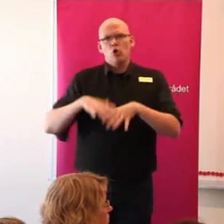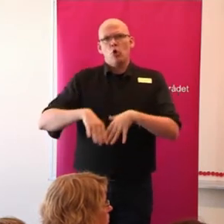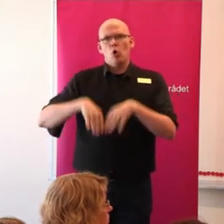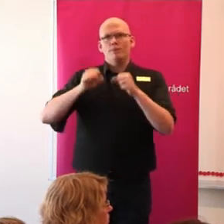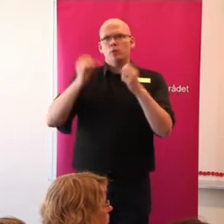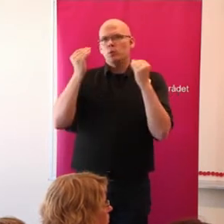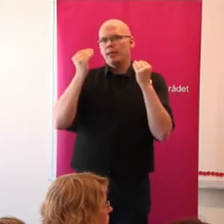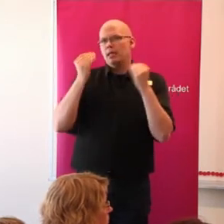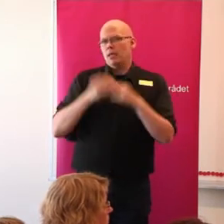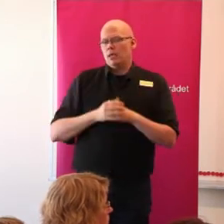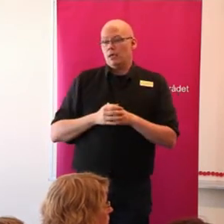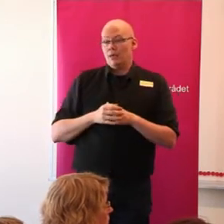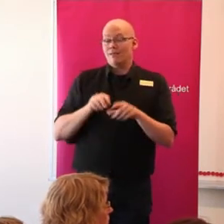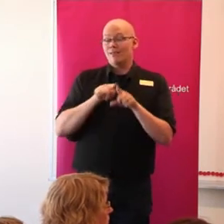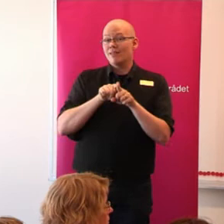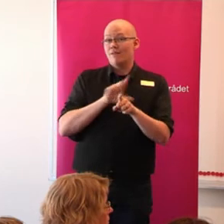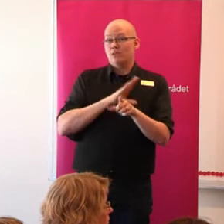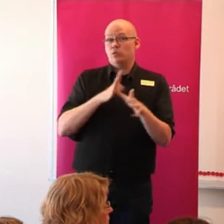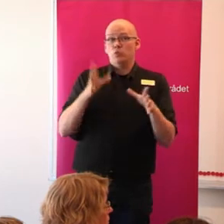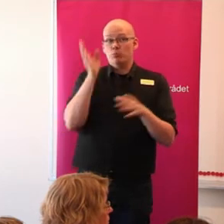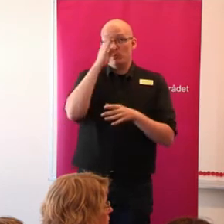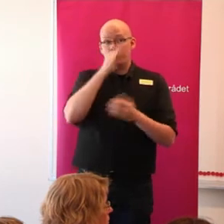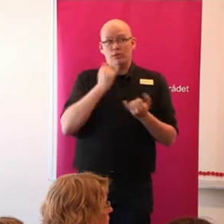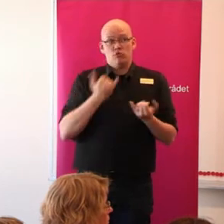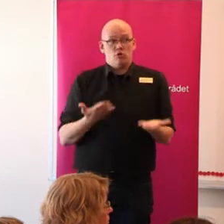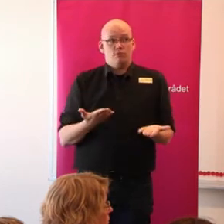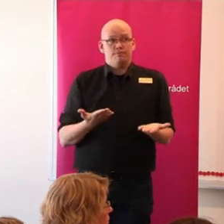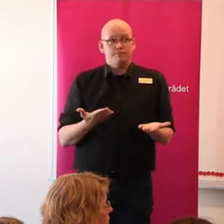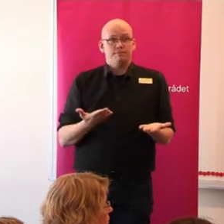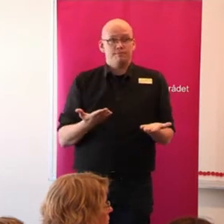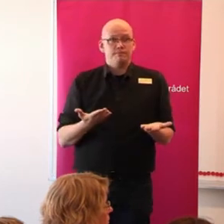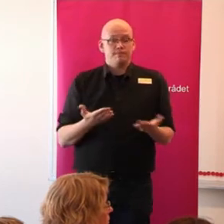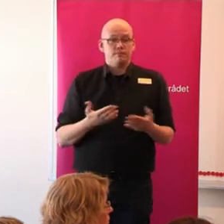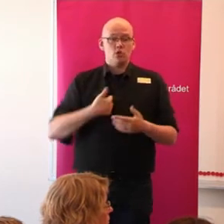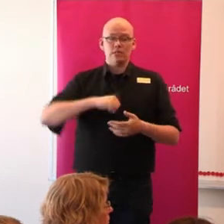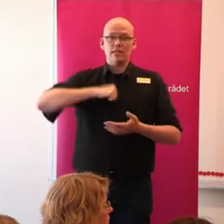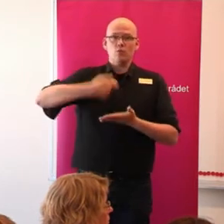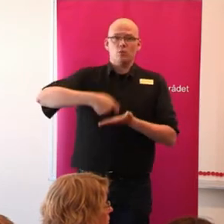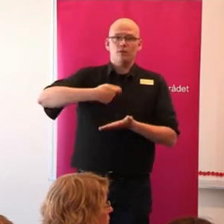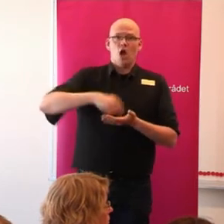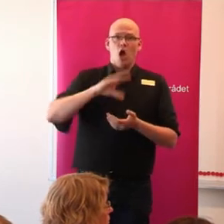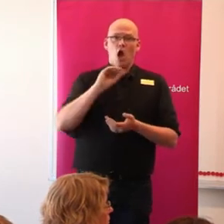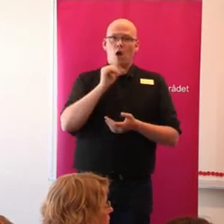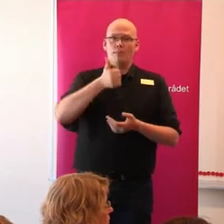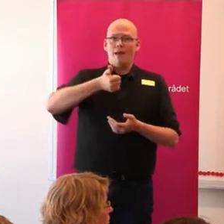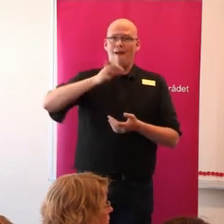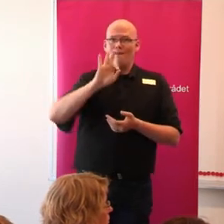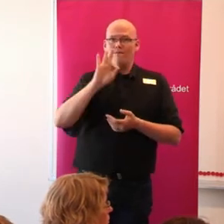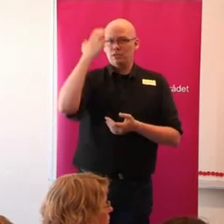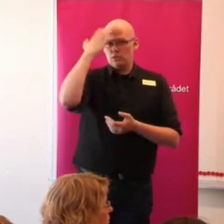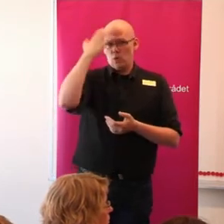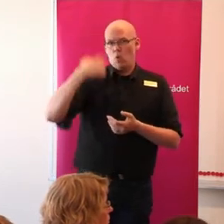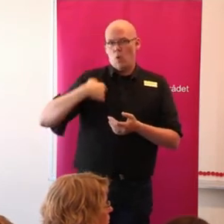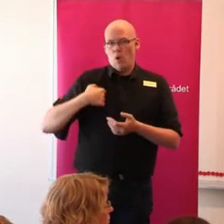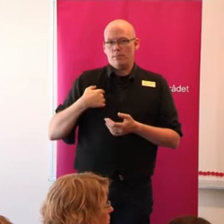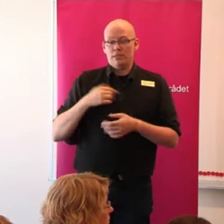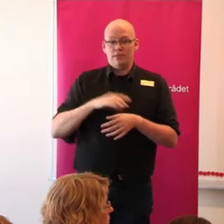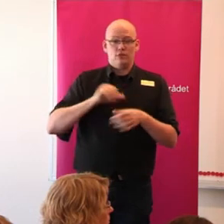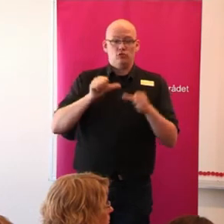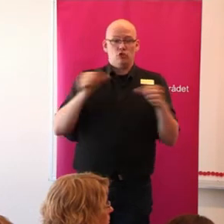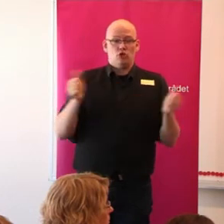uppdragsutbildningar. För där har vi ett ganska stort problem idag. Jag är ordförande i ABF Stockholm. Det är Sveriges